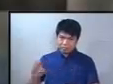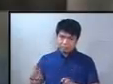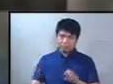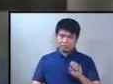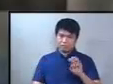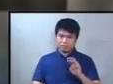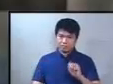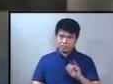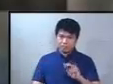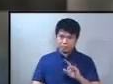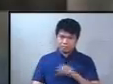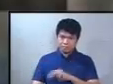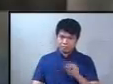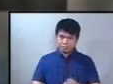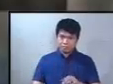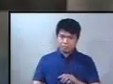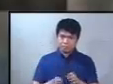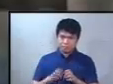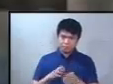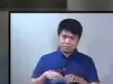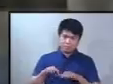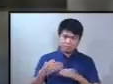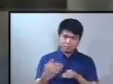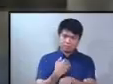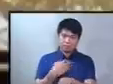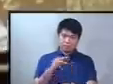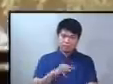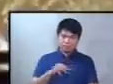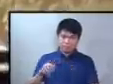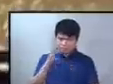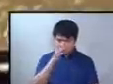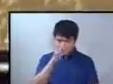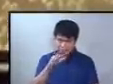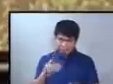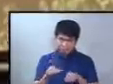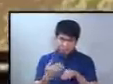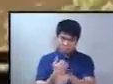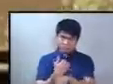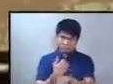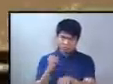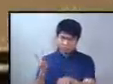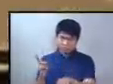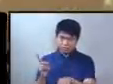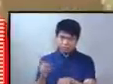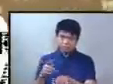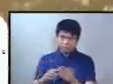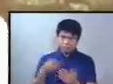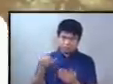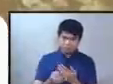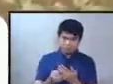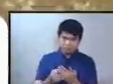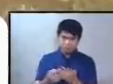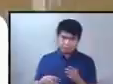Toll Expressway, Boracay Circumferential Road at Metro Cebu Expressway. Binusisi naman ni Senator Panfilo Lacson ang mga proyektong nagdodoble